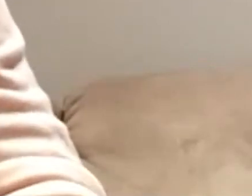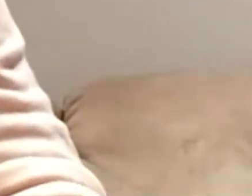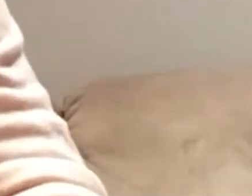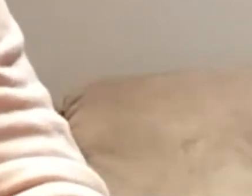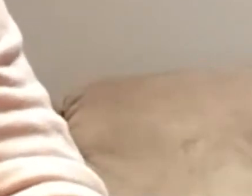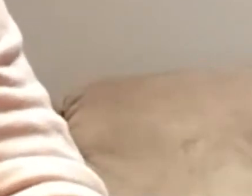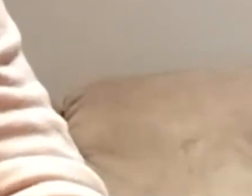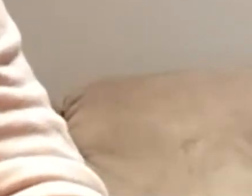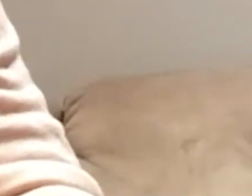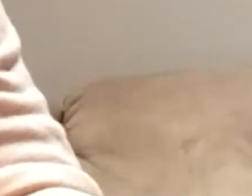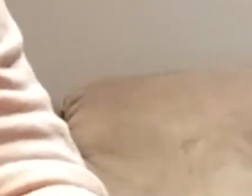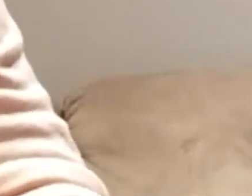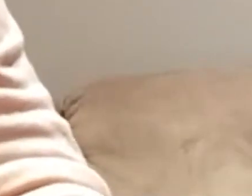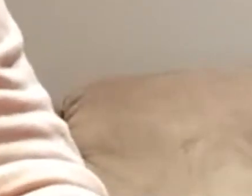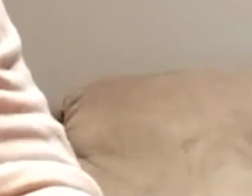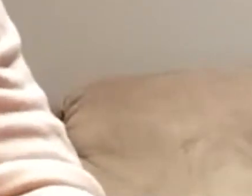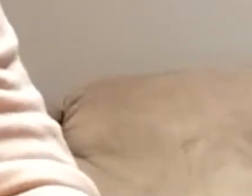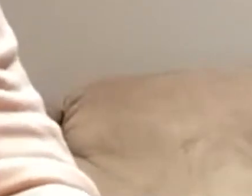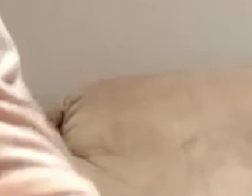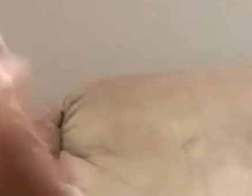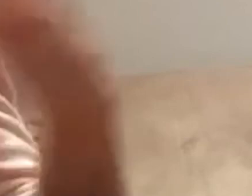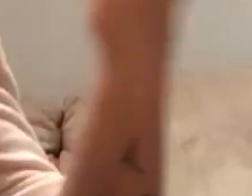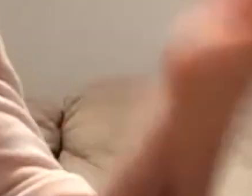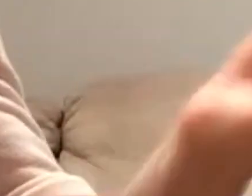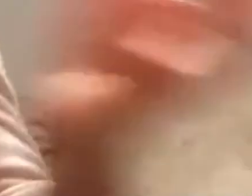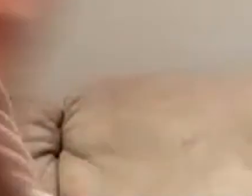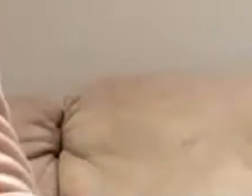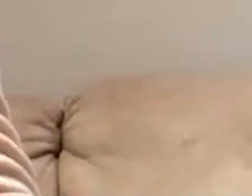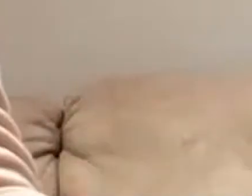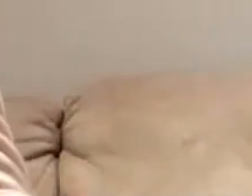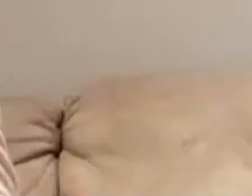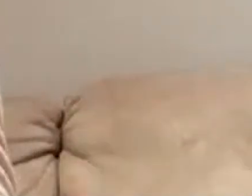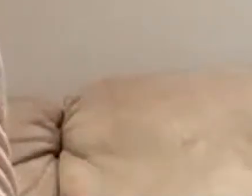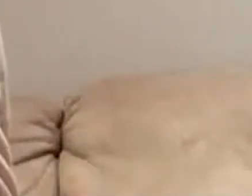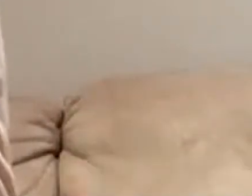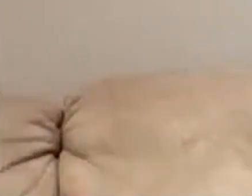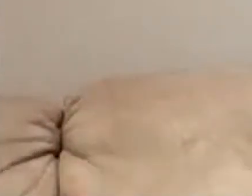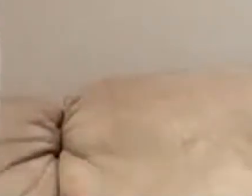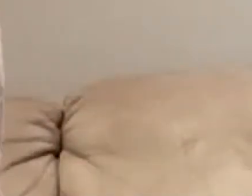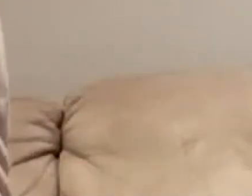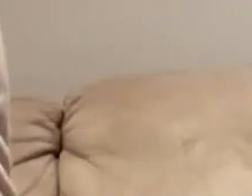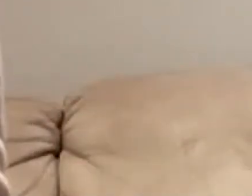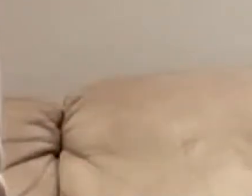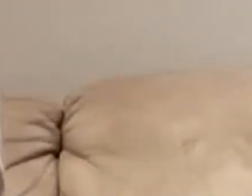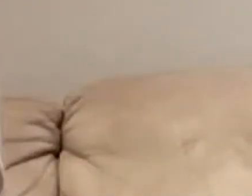qui implique différents groupes avec des maisons de la culture ou autour d'un projet